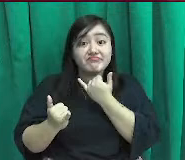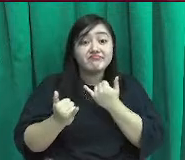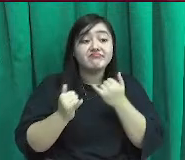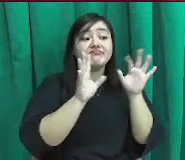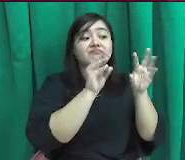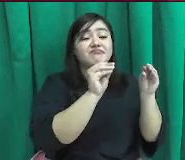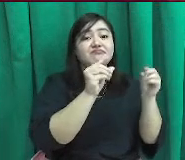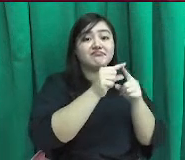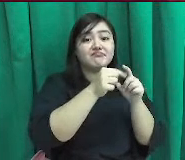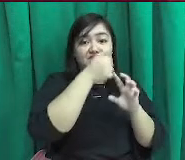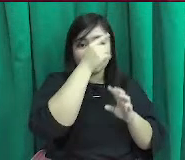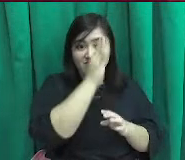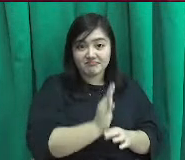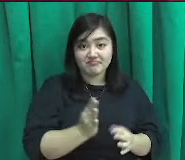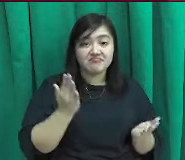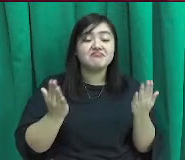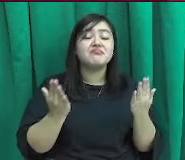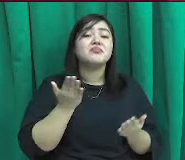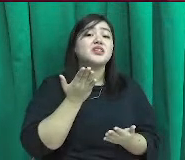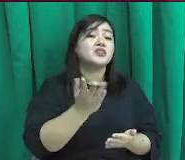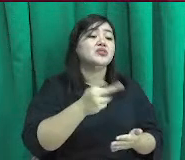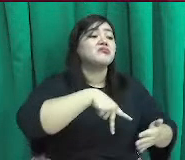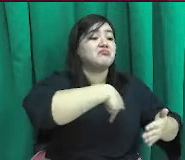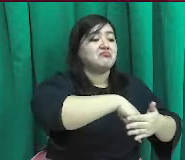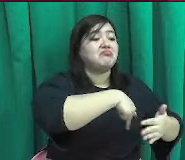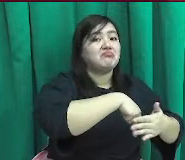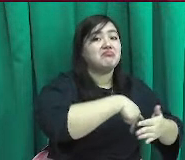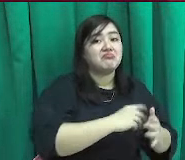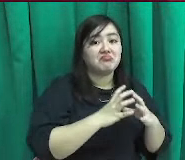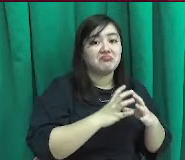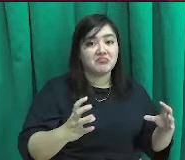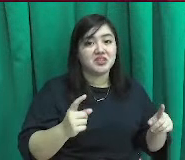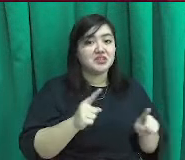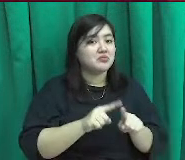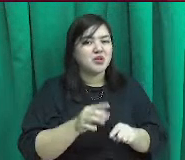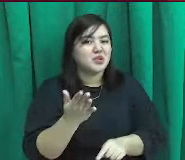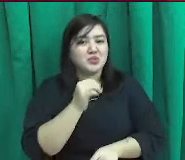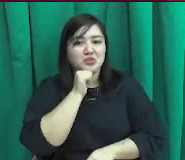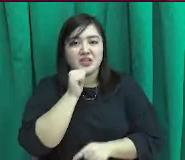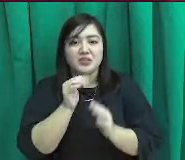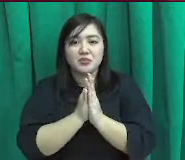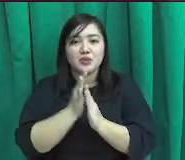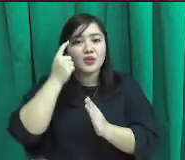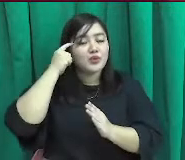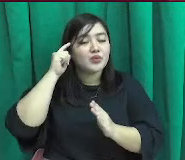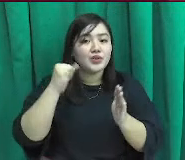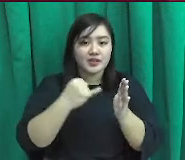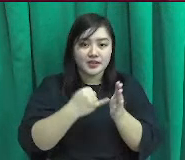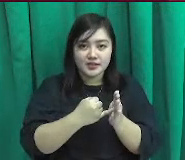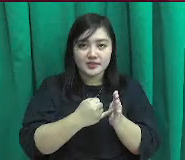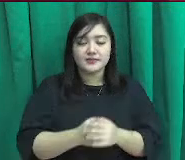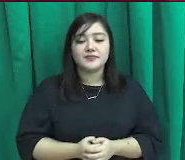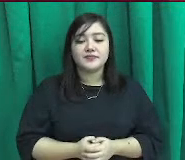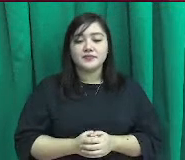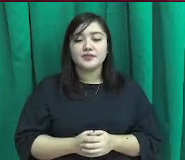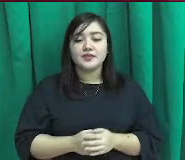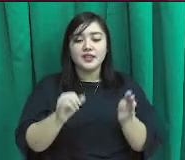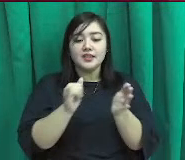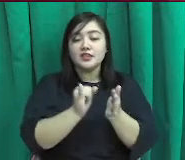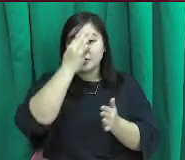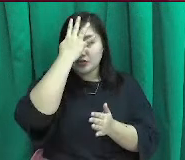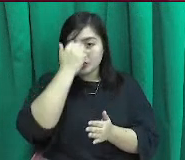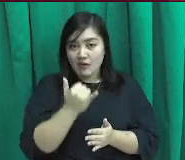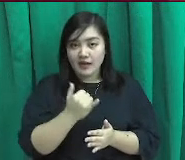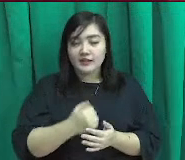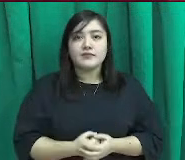lang mamilit, pero hindi ka magaling manalangin. Yeah. You see that? Kaya kung sinasabi sa inyo yan, fathers eh, because, kumbaga, parang